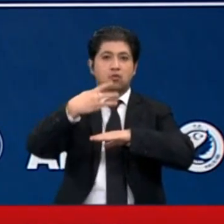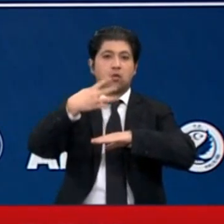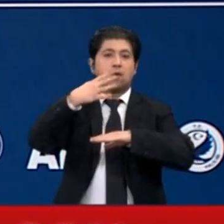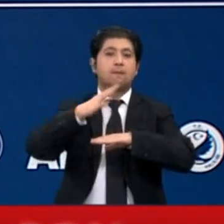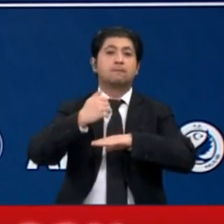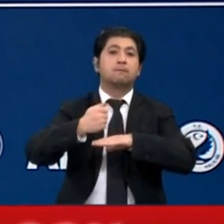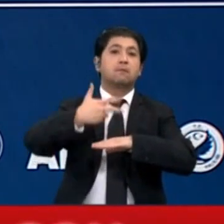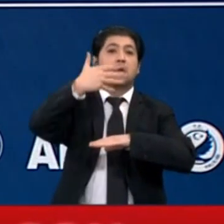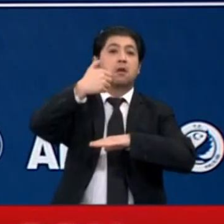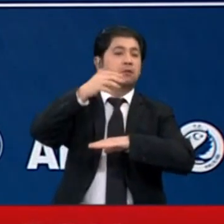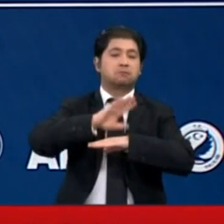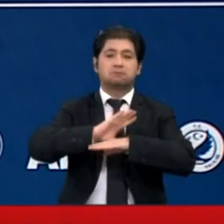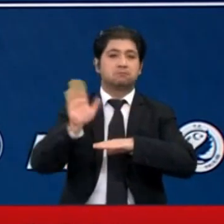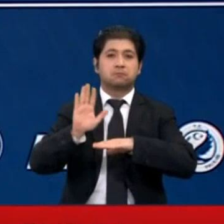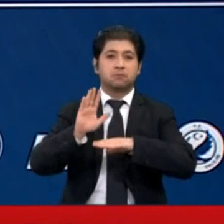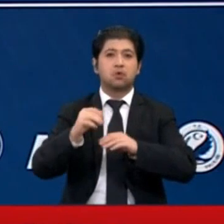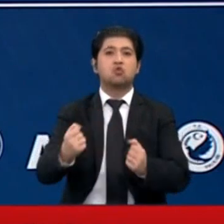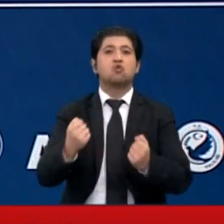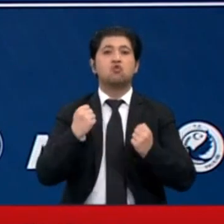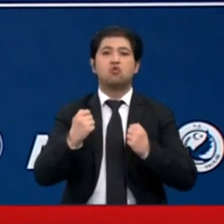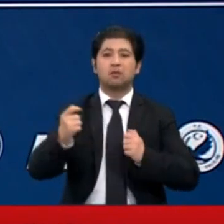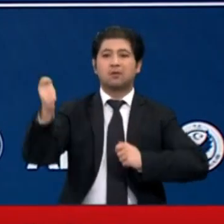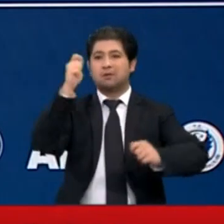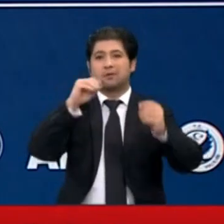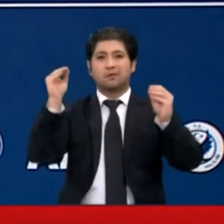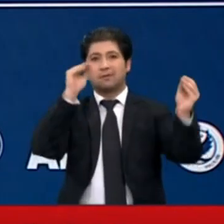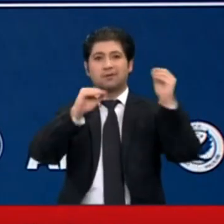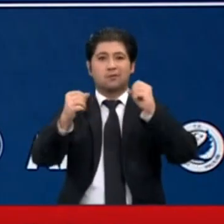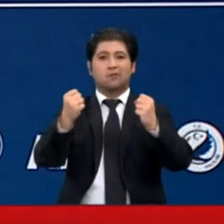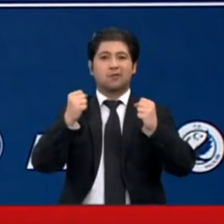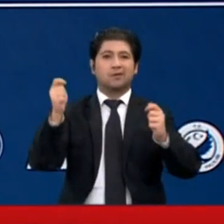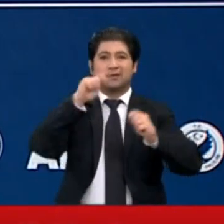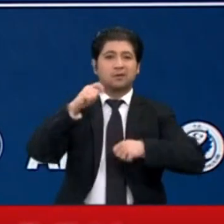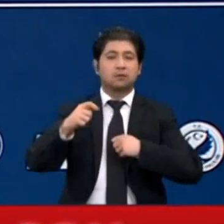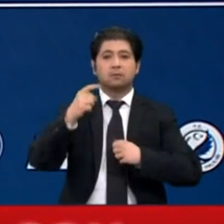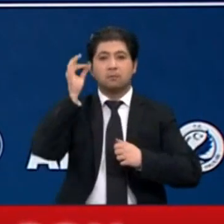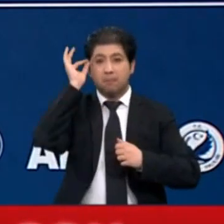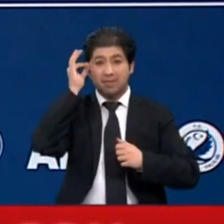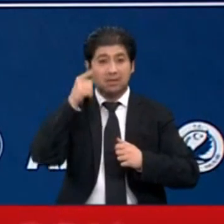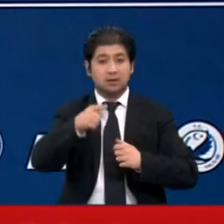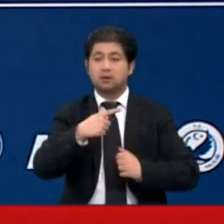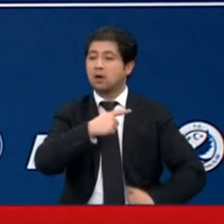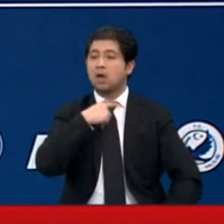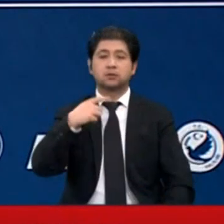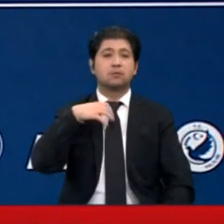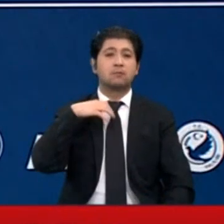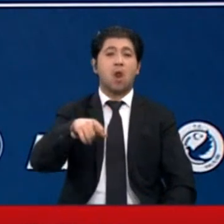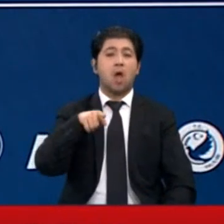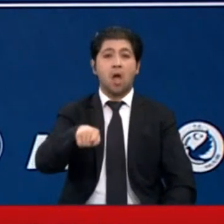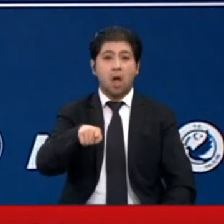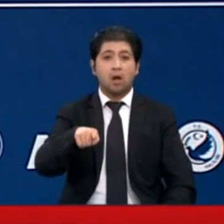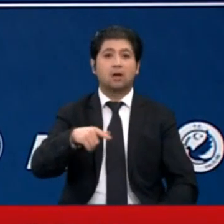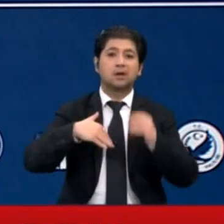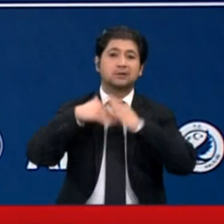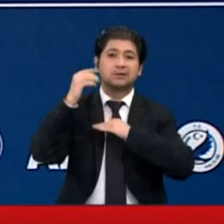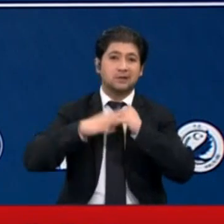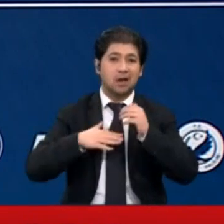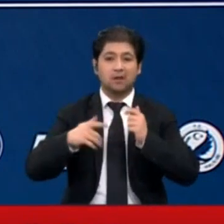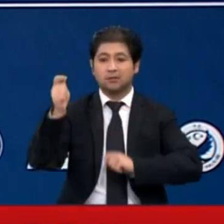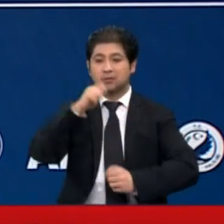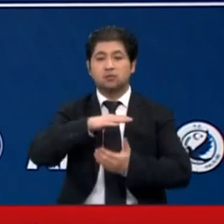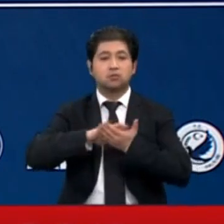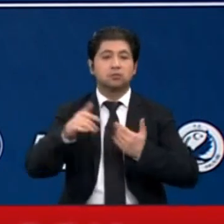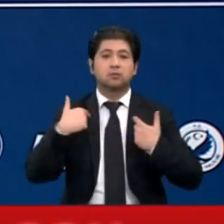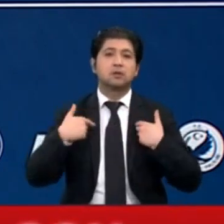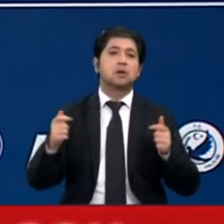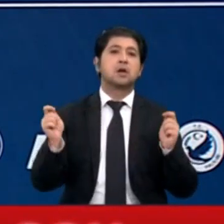geçmeyecek. Güçlendirme diye bir mantıkla asla bu bölgede inşa ve ihya